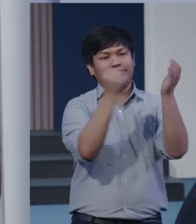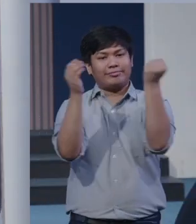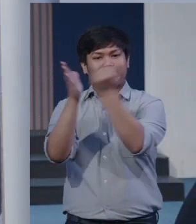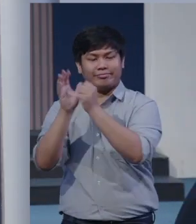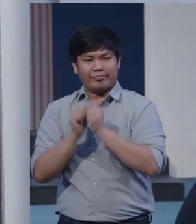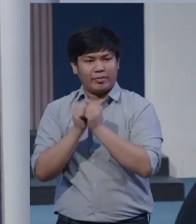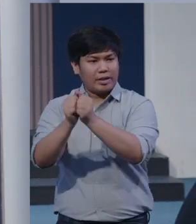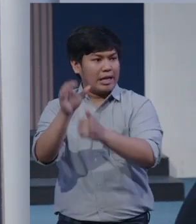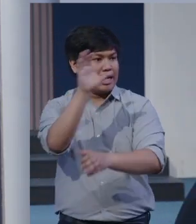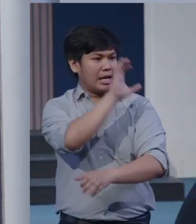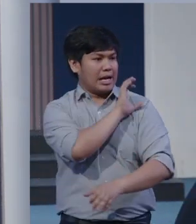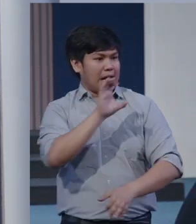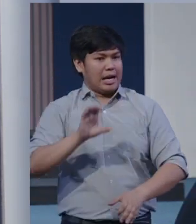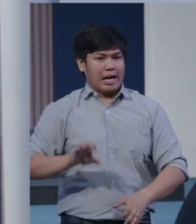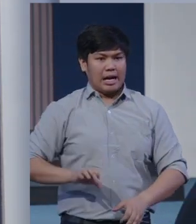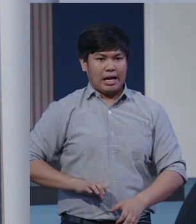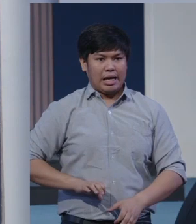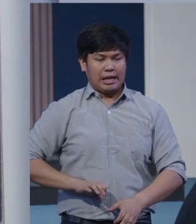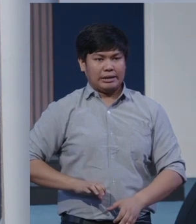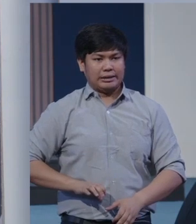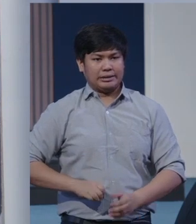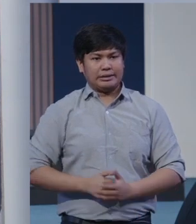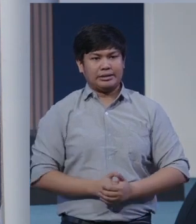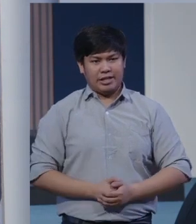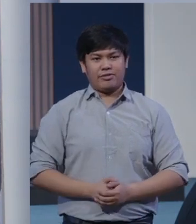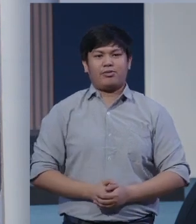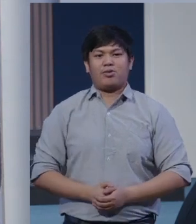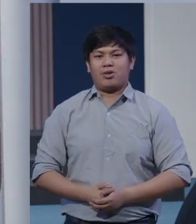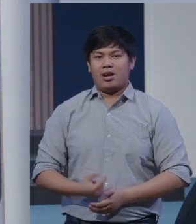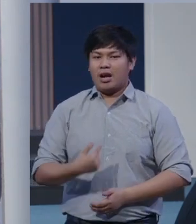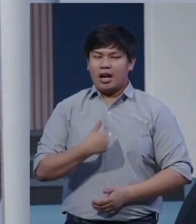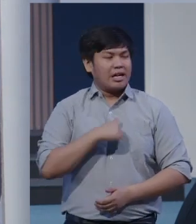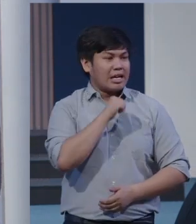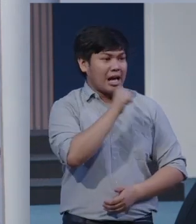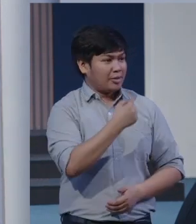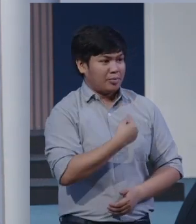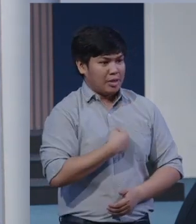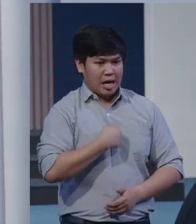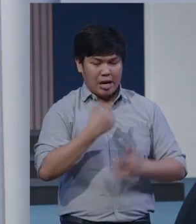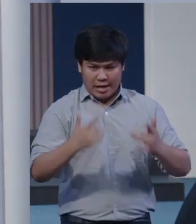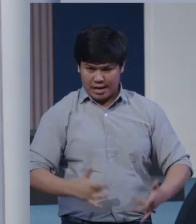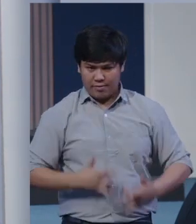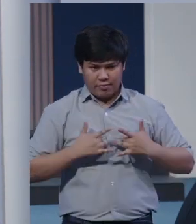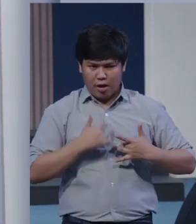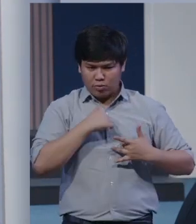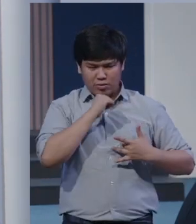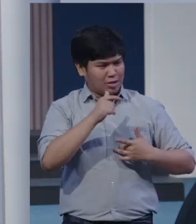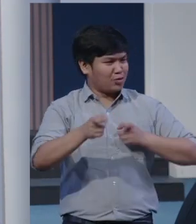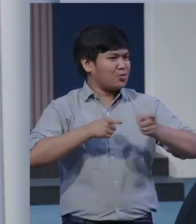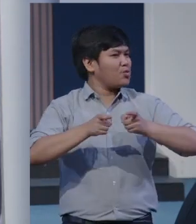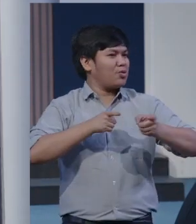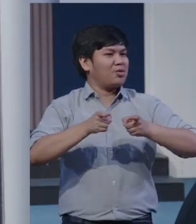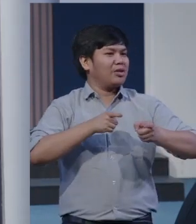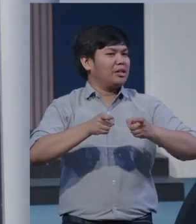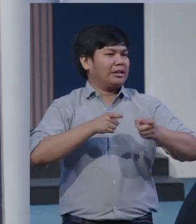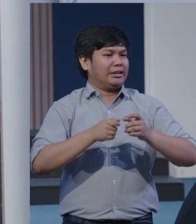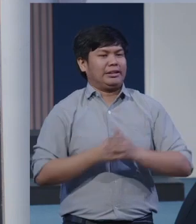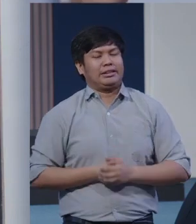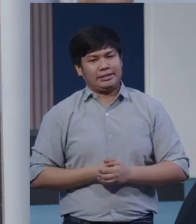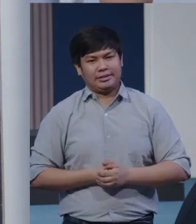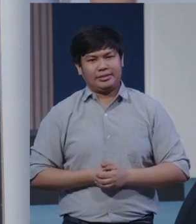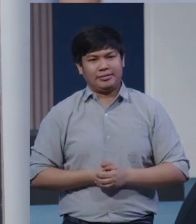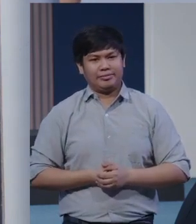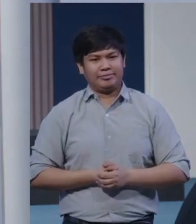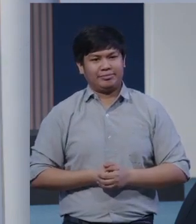with Christ it is no longer I who live Alam niyo